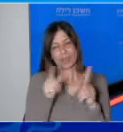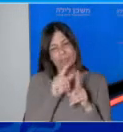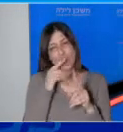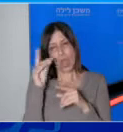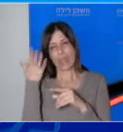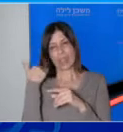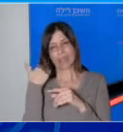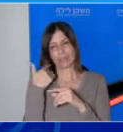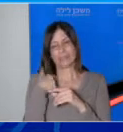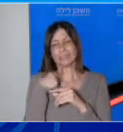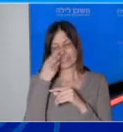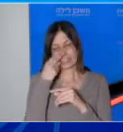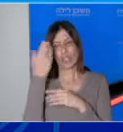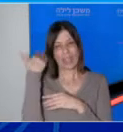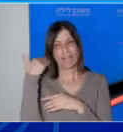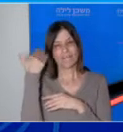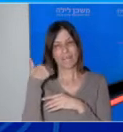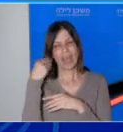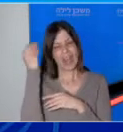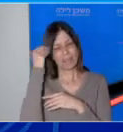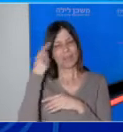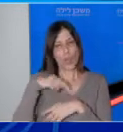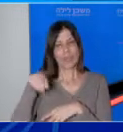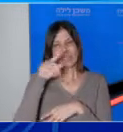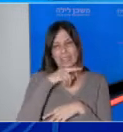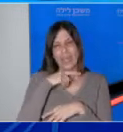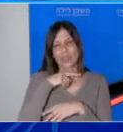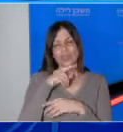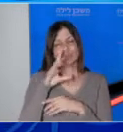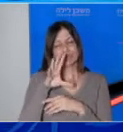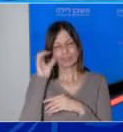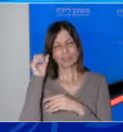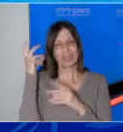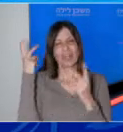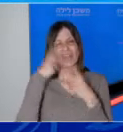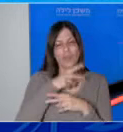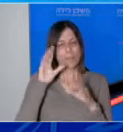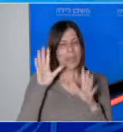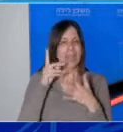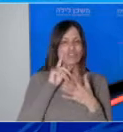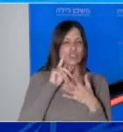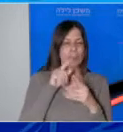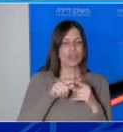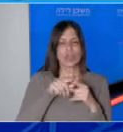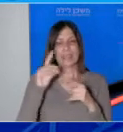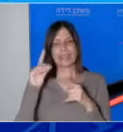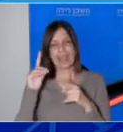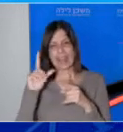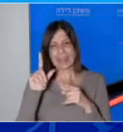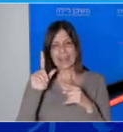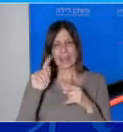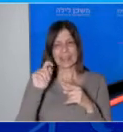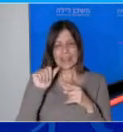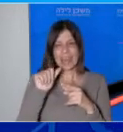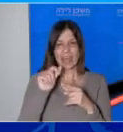אבל יודעת. ניסיון העבר יובל לימד אותנו שקלטנו מהר מאוד את השמות של זן הדלטה, שהיה לו גם איזשהו